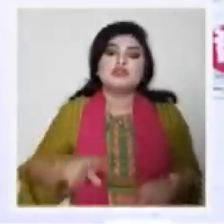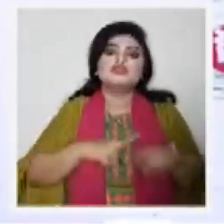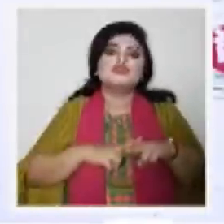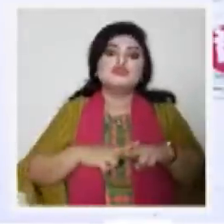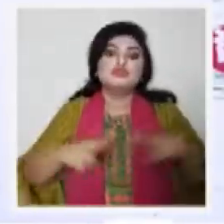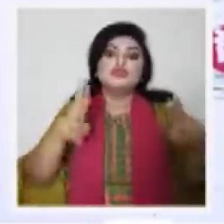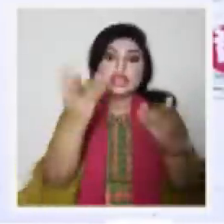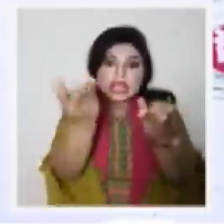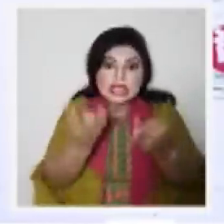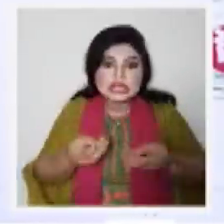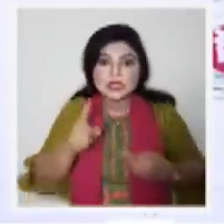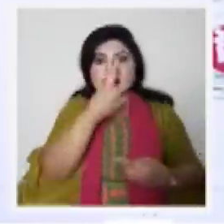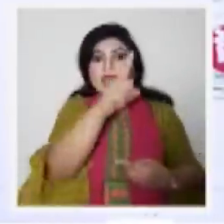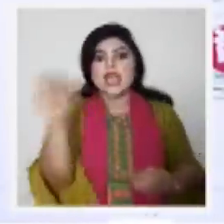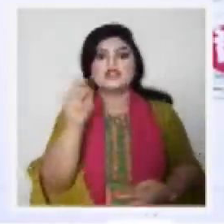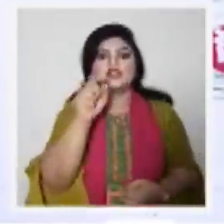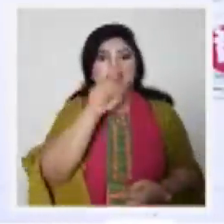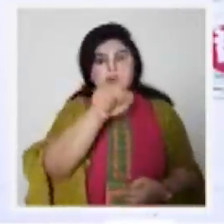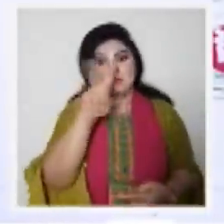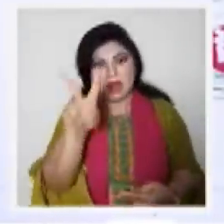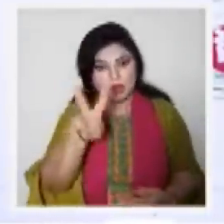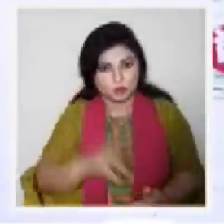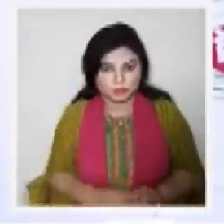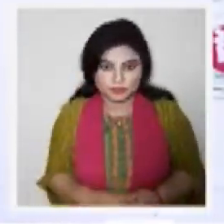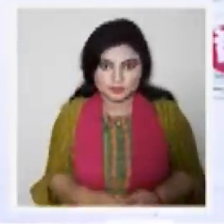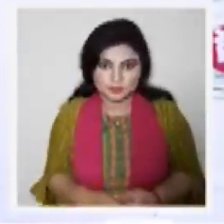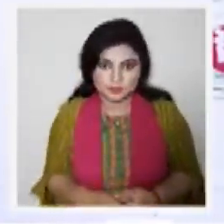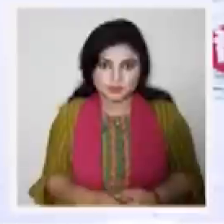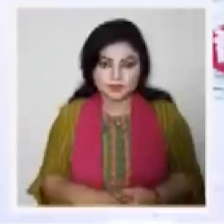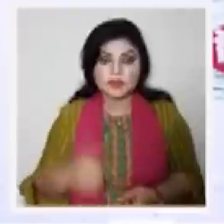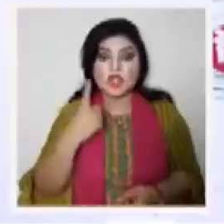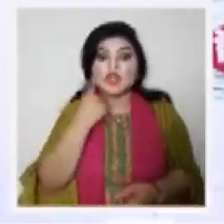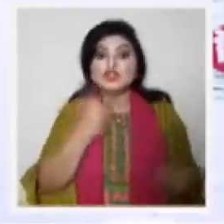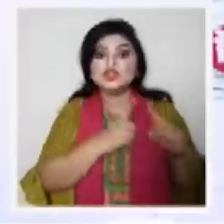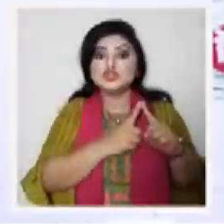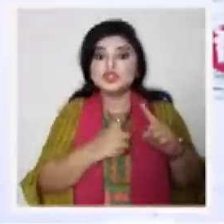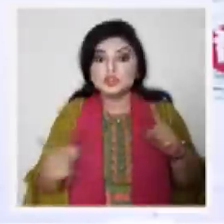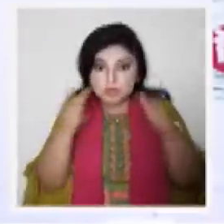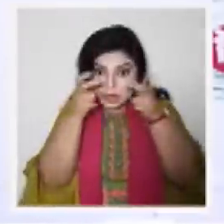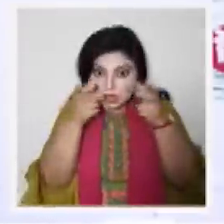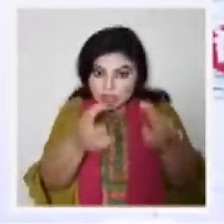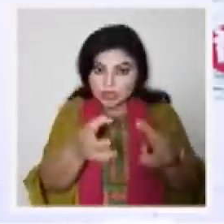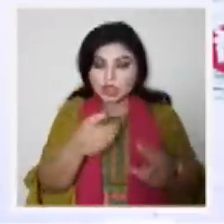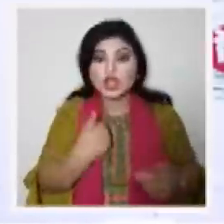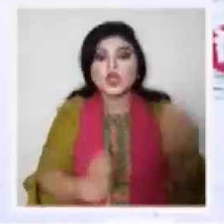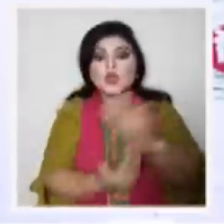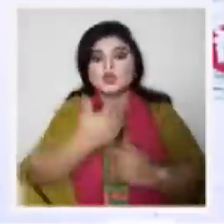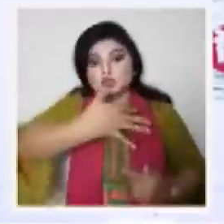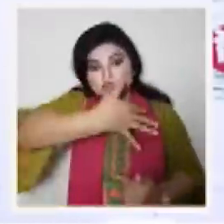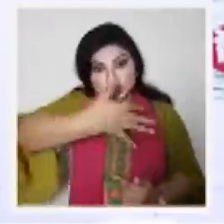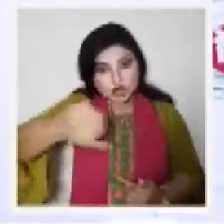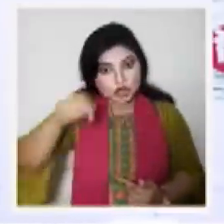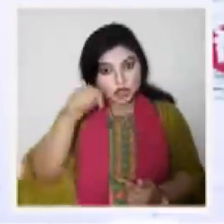12,326টি। সারা দেশে হাইফ্লো নেজাল ক্যানুলা 305টি এবং সারা দেশে অক্সিজেন কনসেন্ট্রেটর সংখ্যা 112টি।